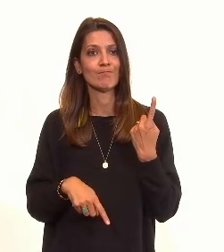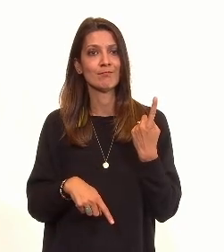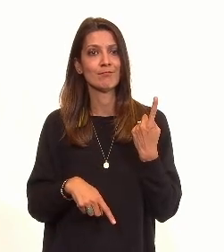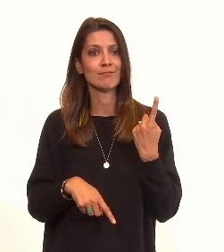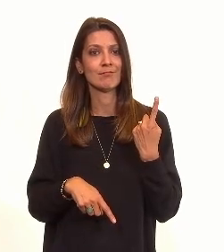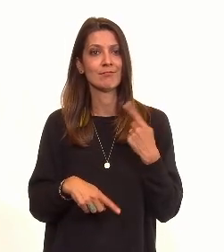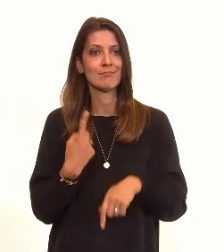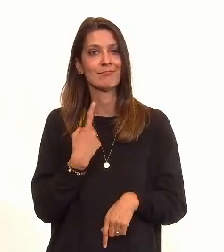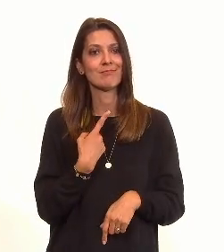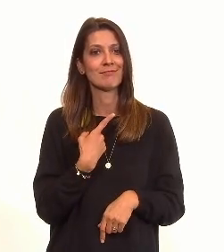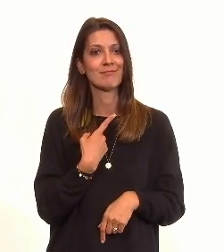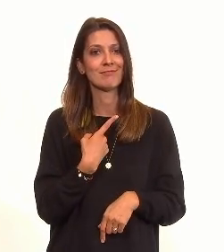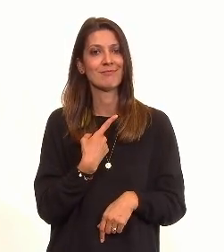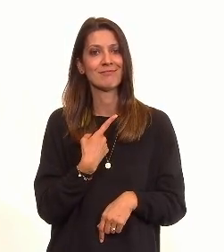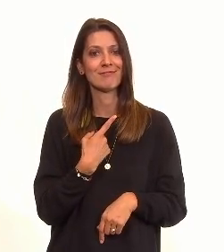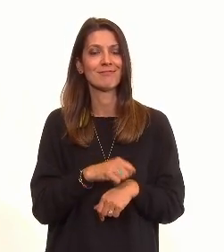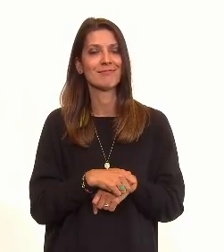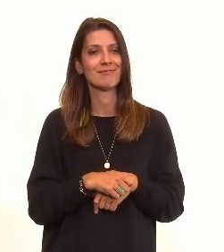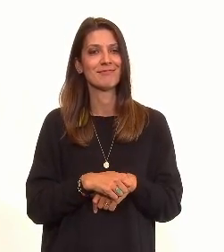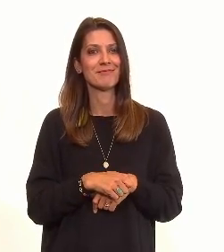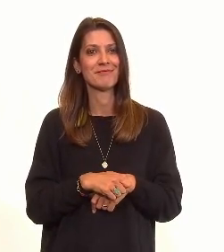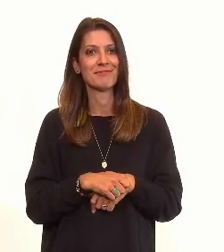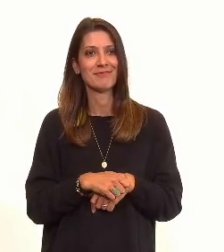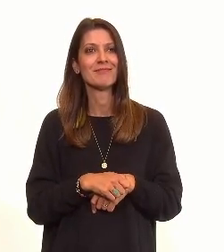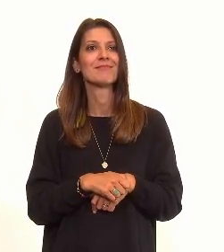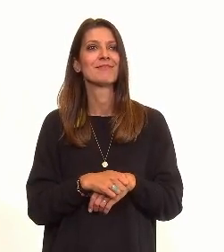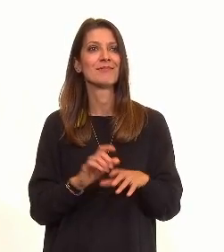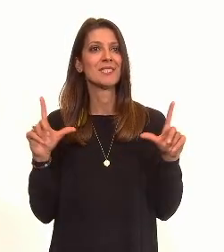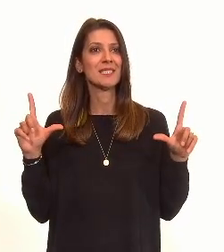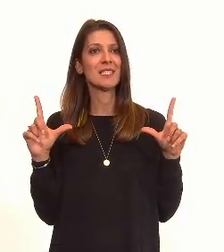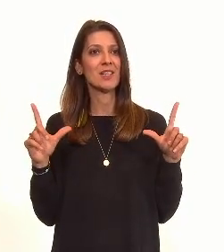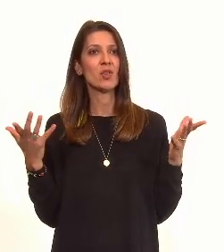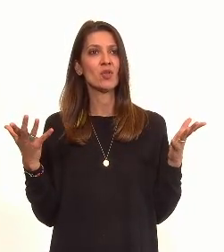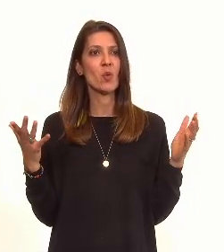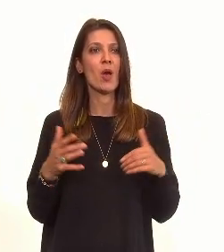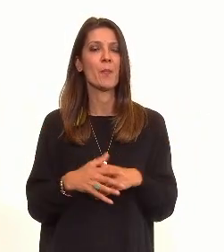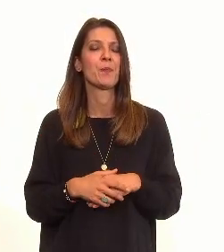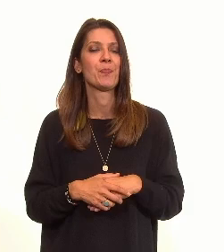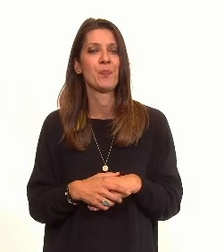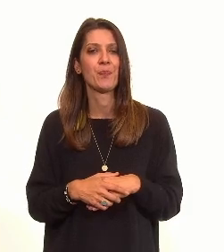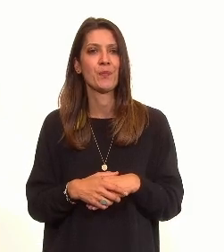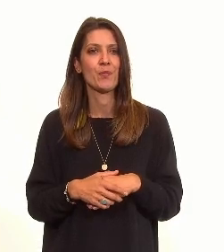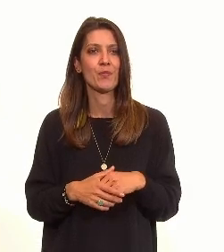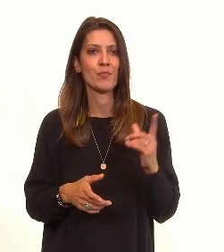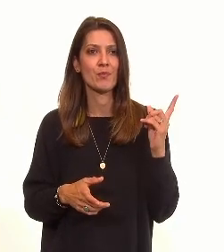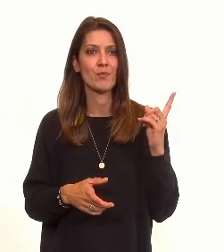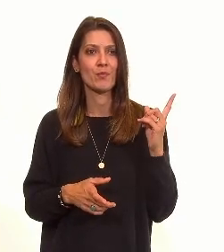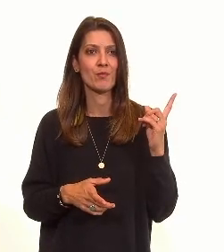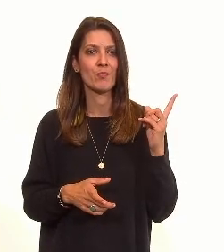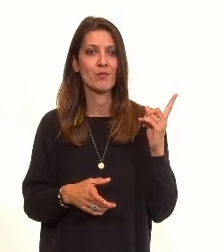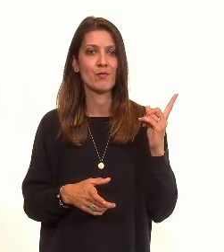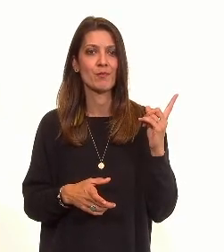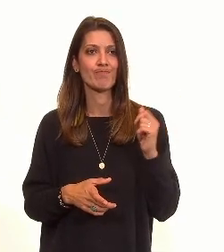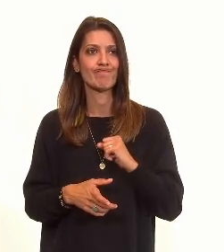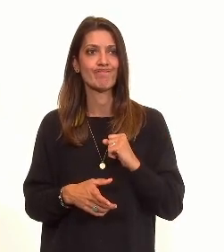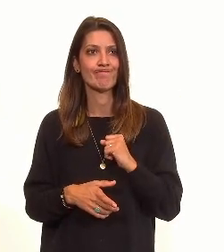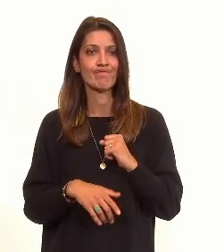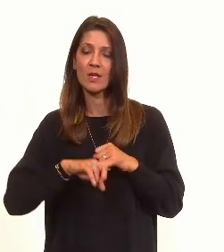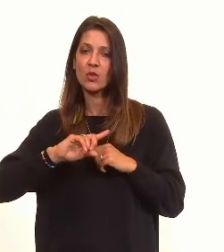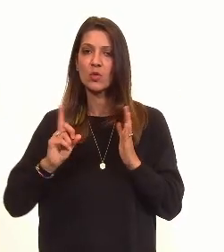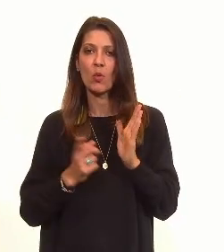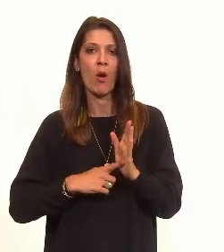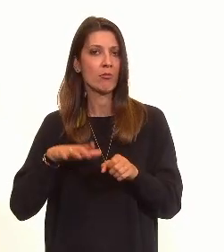que vous voyez sur l'écran à gauche qui porte un t-shirt jaune et qui est un peu le protagoniste des 3 jeux. On le suit en